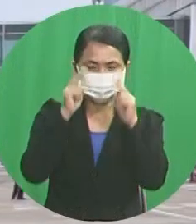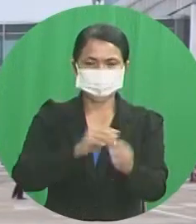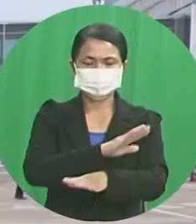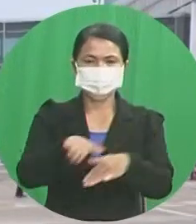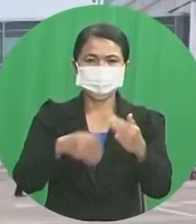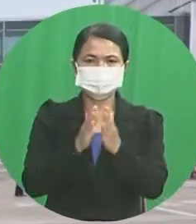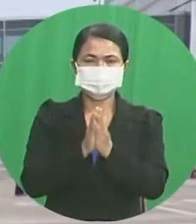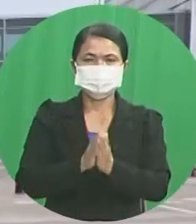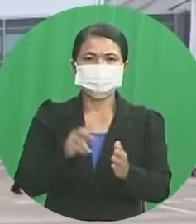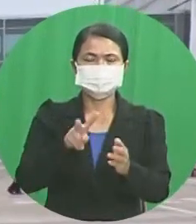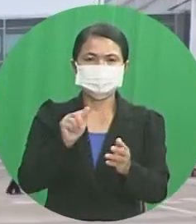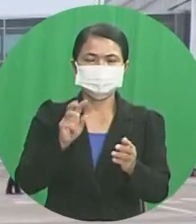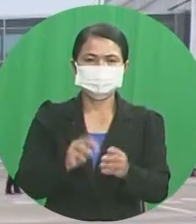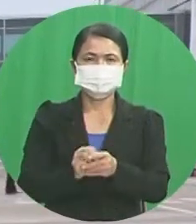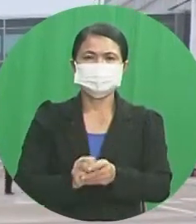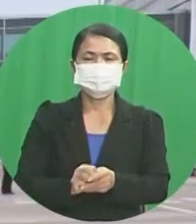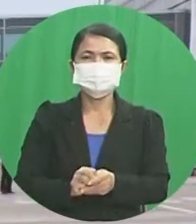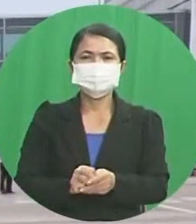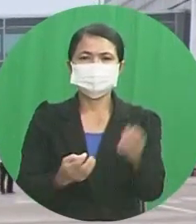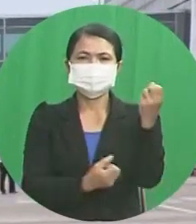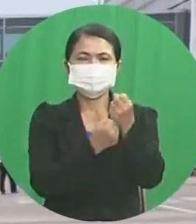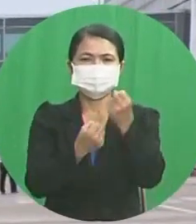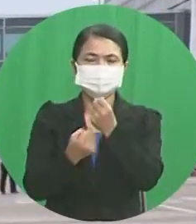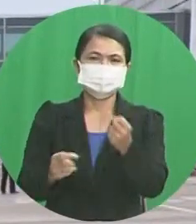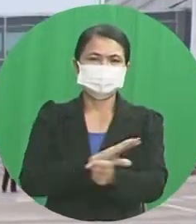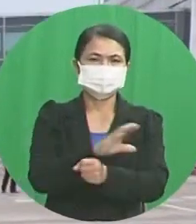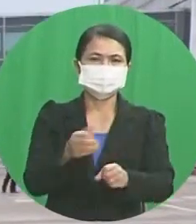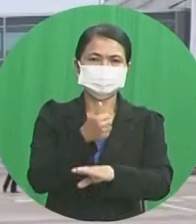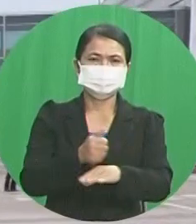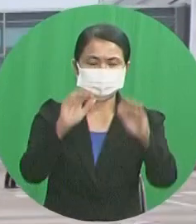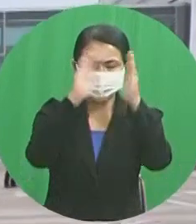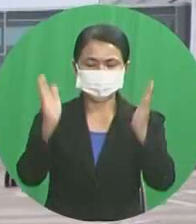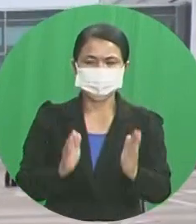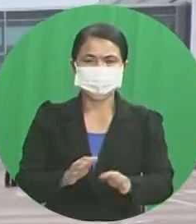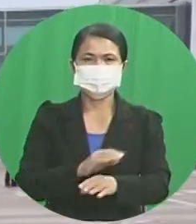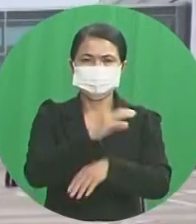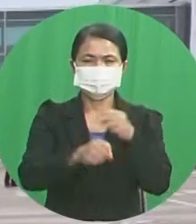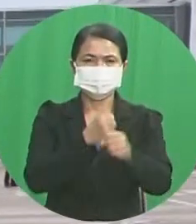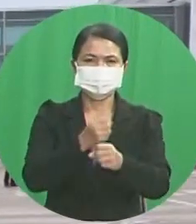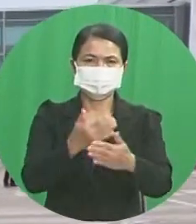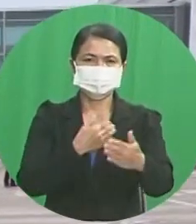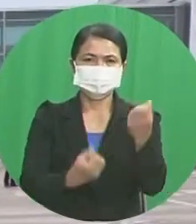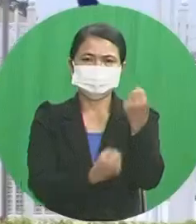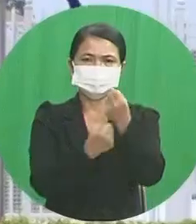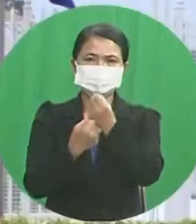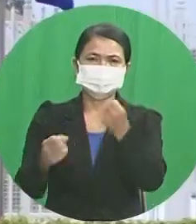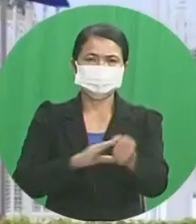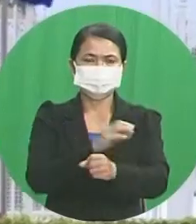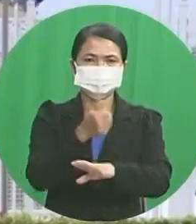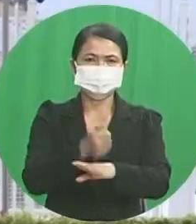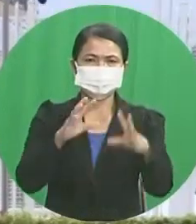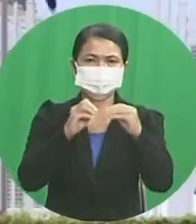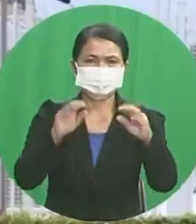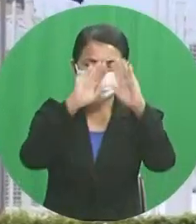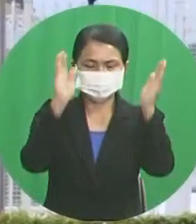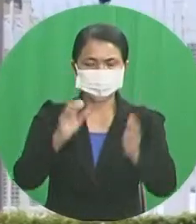ណចំពោះឯកឧត្តមផនខំវិផាវ៉ាន់ដែលបានគាំទ្រកម្ពុជាជាប្រធានអាស៊ាននៅឆ្នាំក្រោយនិងគាំទ្រកម្ពុជាជាប្រធានកិច្ចប្រជុំ